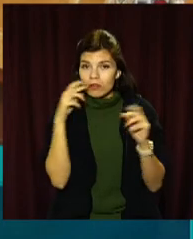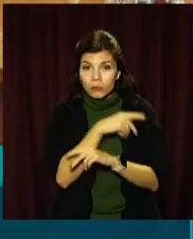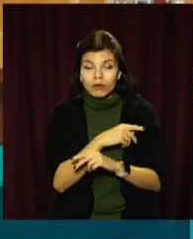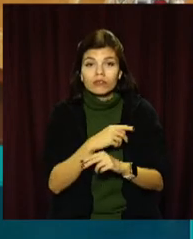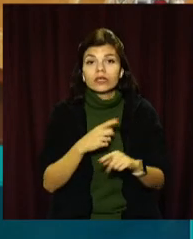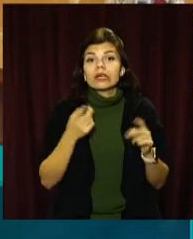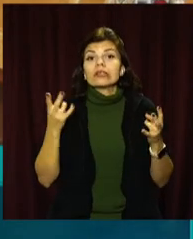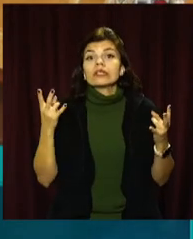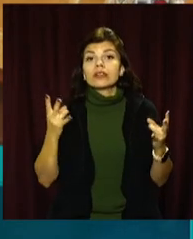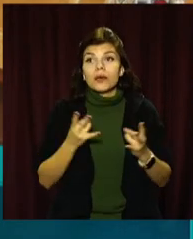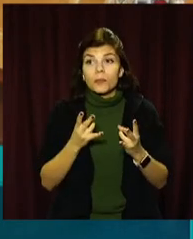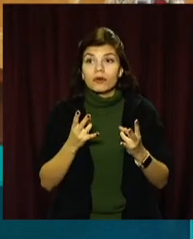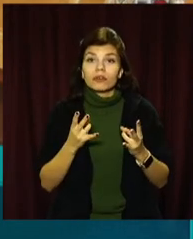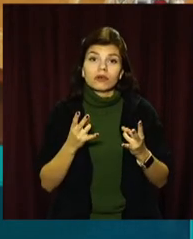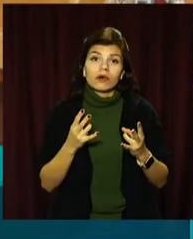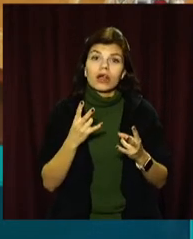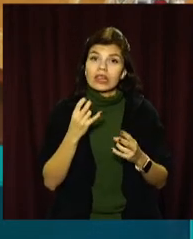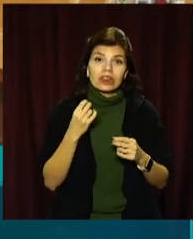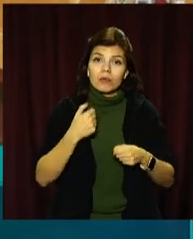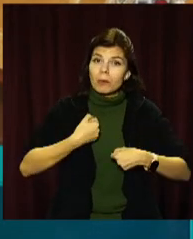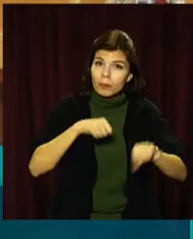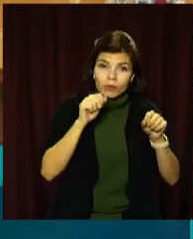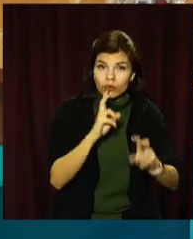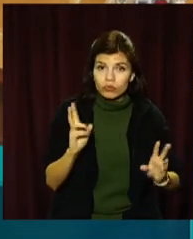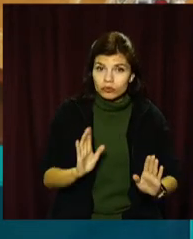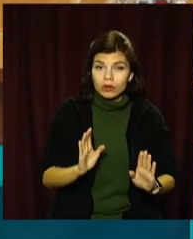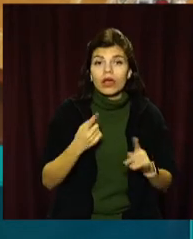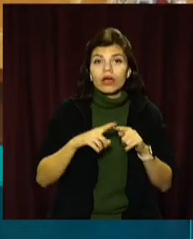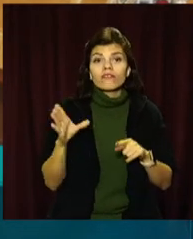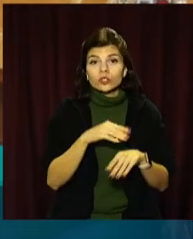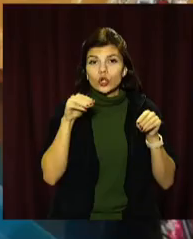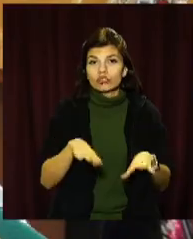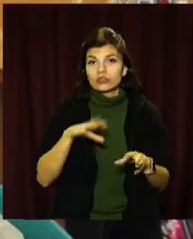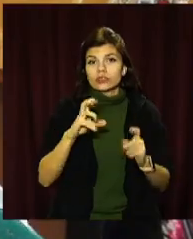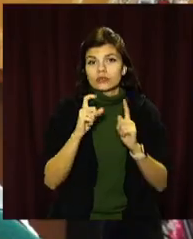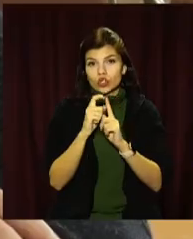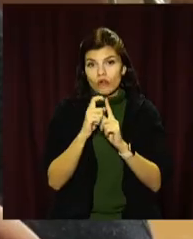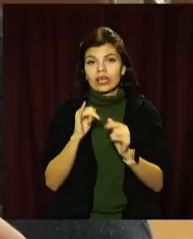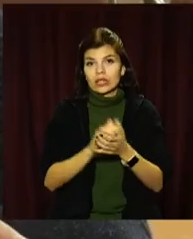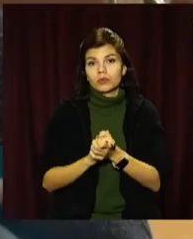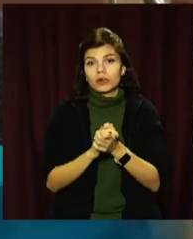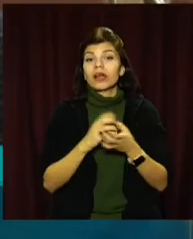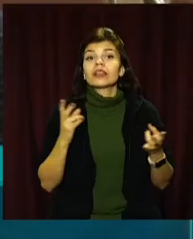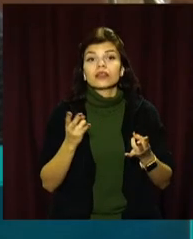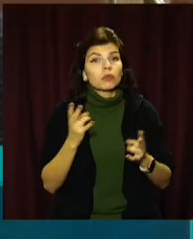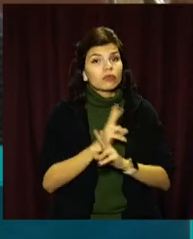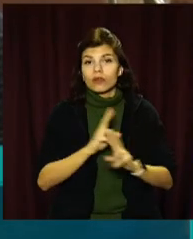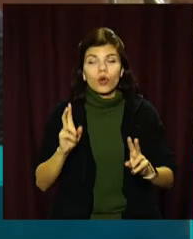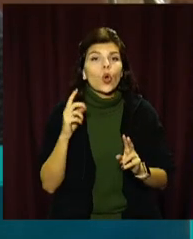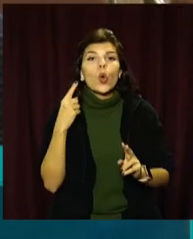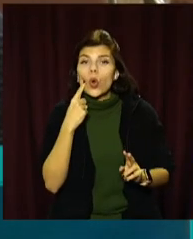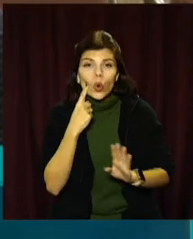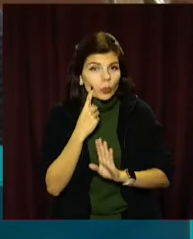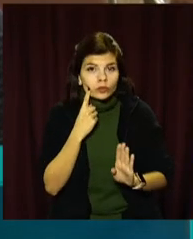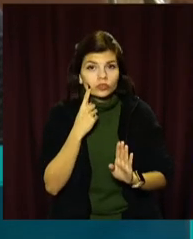Треба не бити когось, треба все рішати словами і мирно. Не треба нікого ображати,